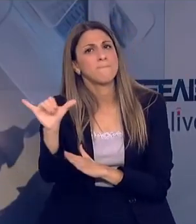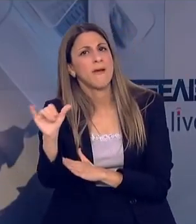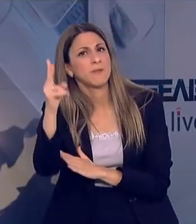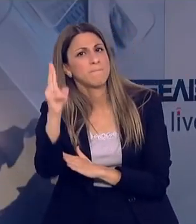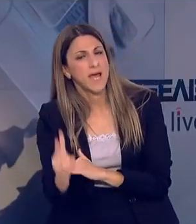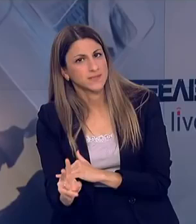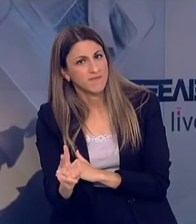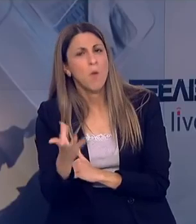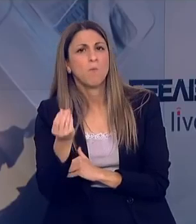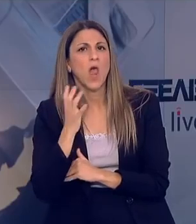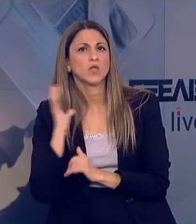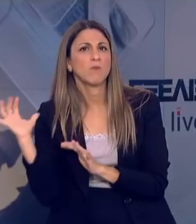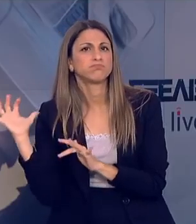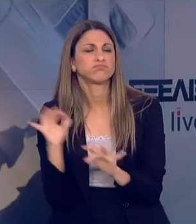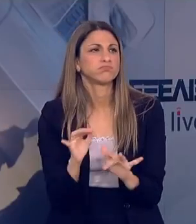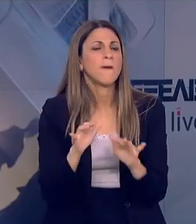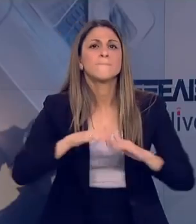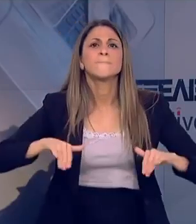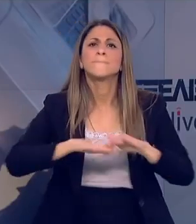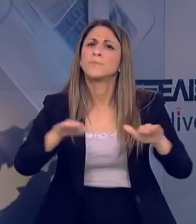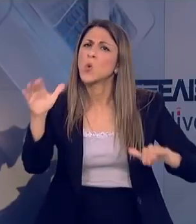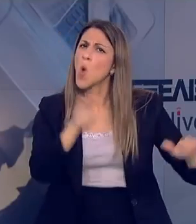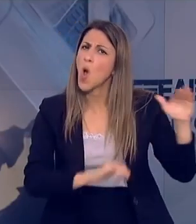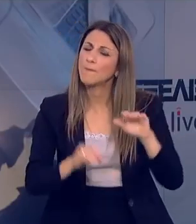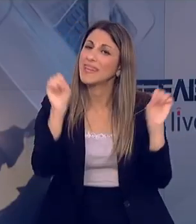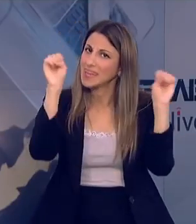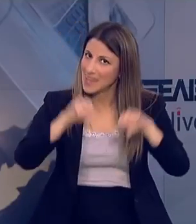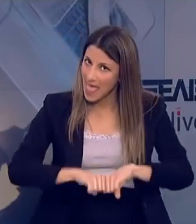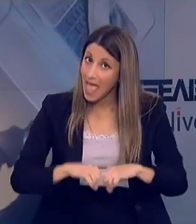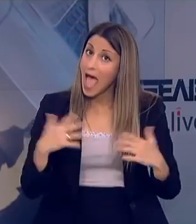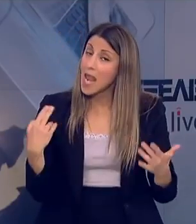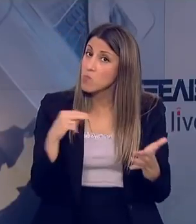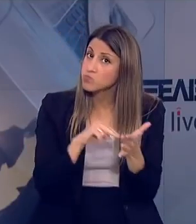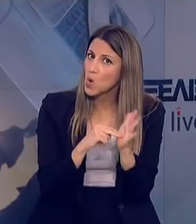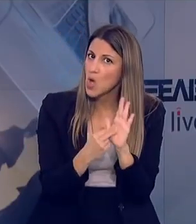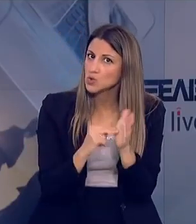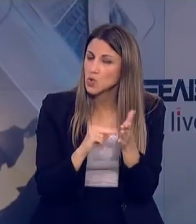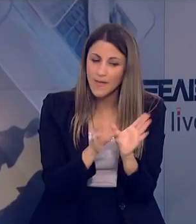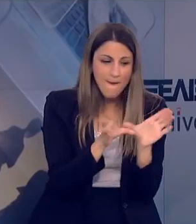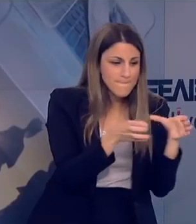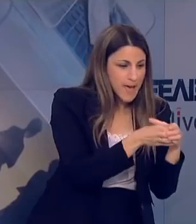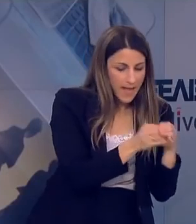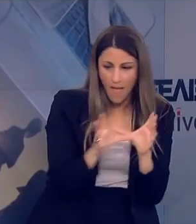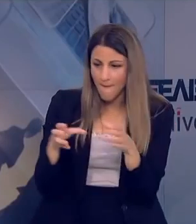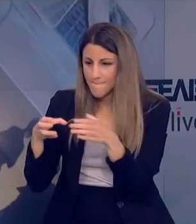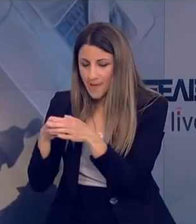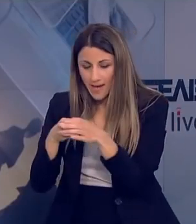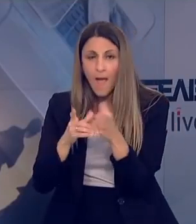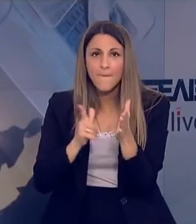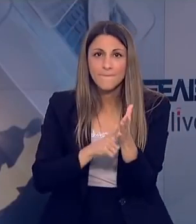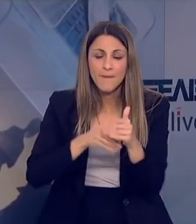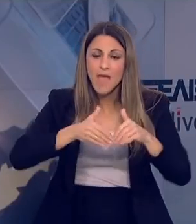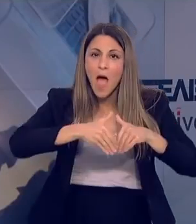απολύτως φυσιολογικό. Πρέπει να υπενθυμίσουμε την ανάγκη τήρησης των αποστάσεων ανάμεσα στις διαφορετικές παρέες και στους ανθρώπους που δεν